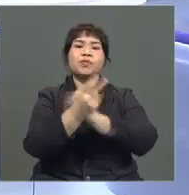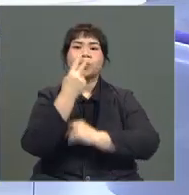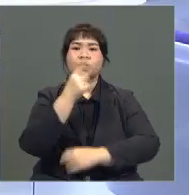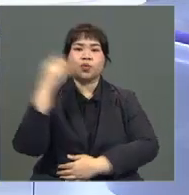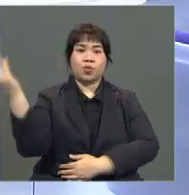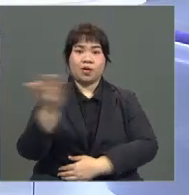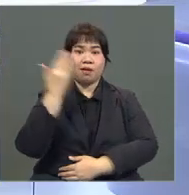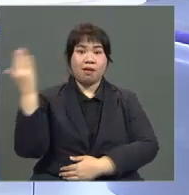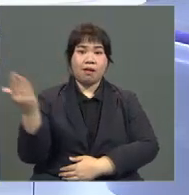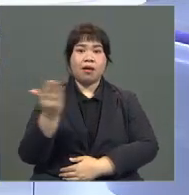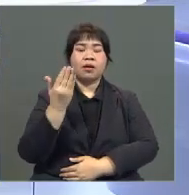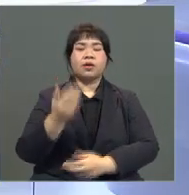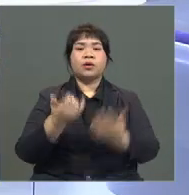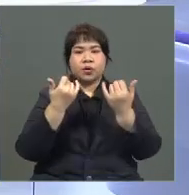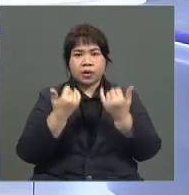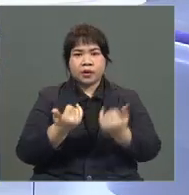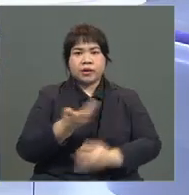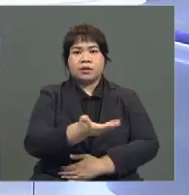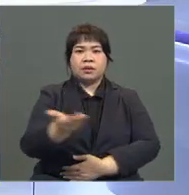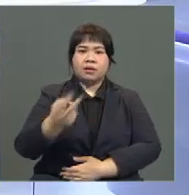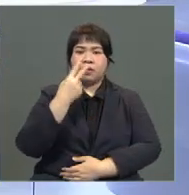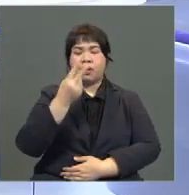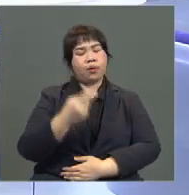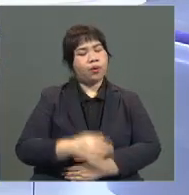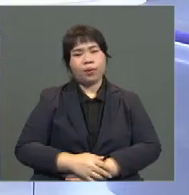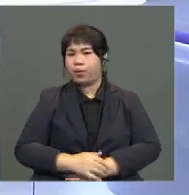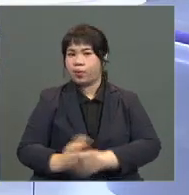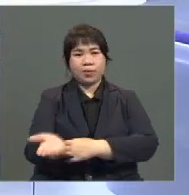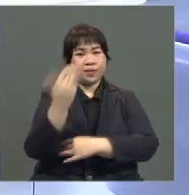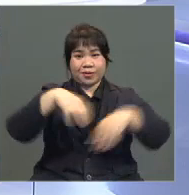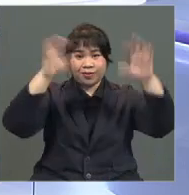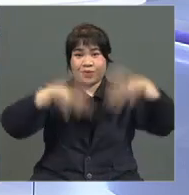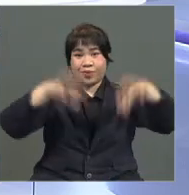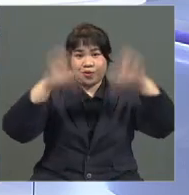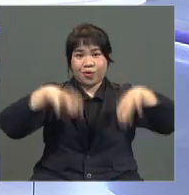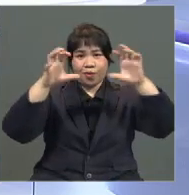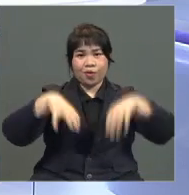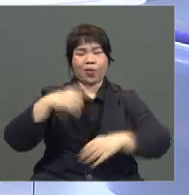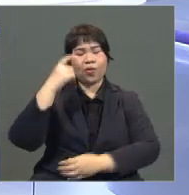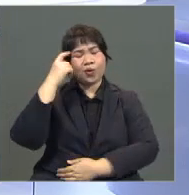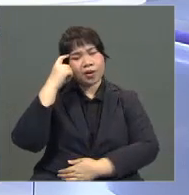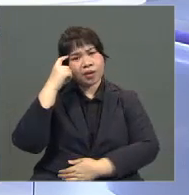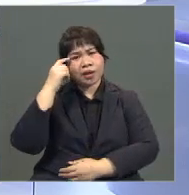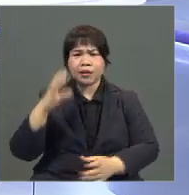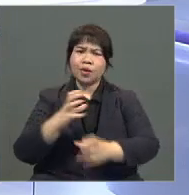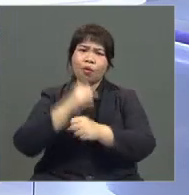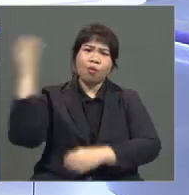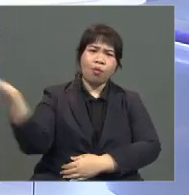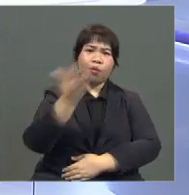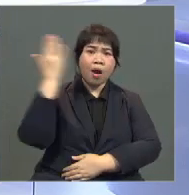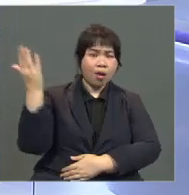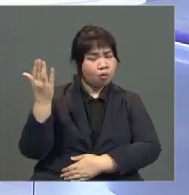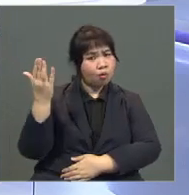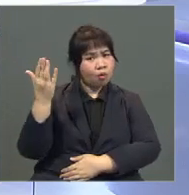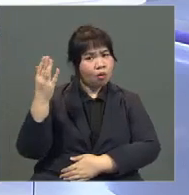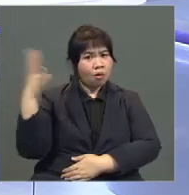หมอเขาสภาพอากาศกันบ้างพอวันนี้หลายคนบอกว่าเห็นฝนตกลงมาตั้งแต่ช่วงเช้าแล้วก็รู้สึกว่าตกลงแล้วเนี่ยเจ้าพายุในยังอยู่